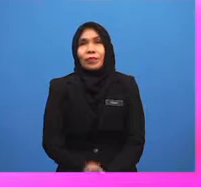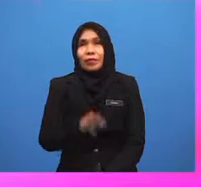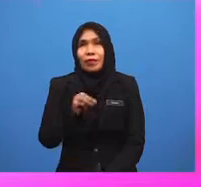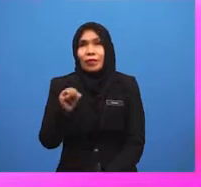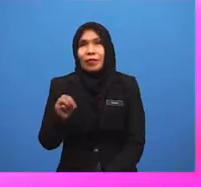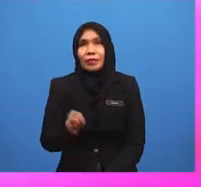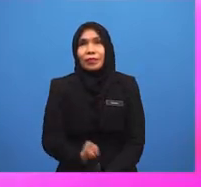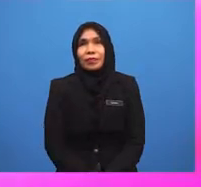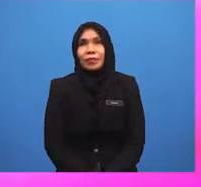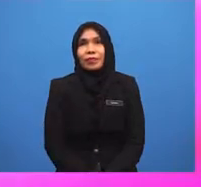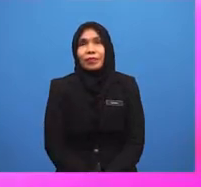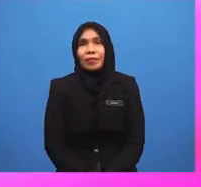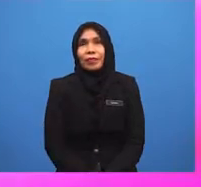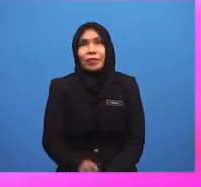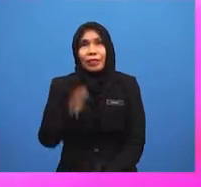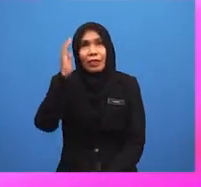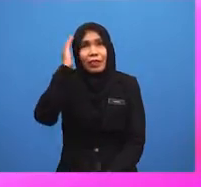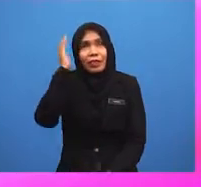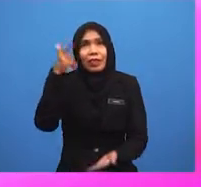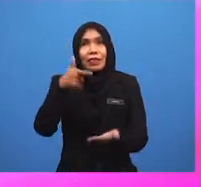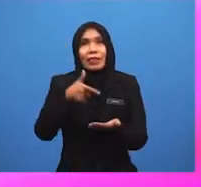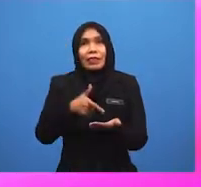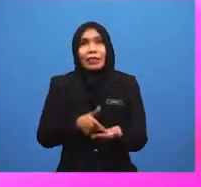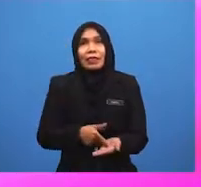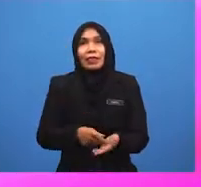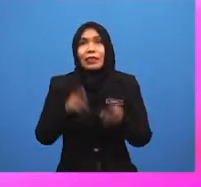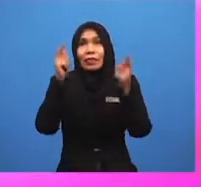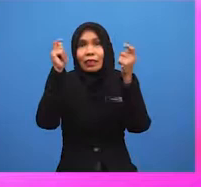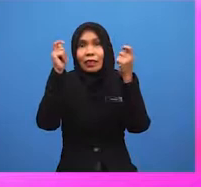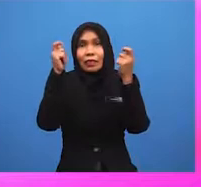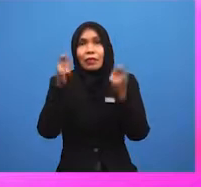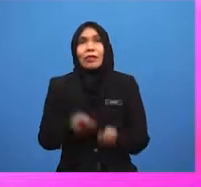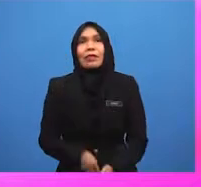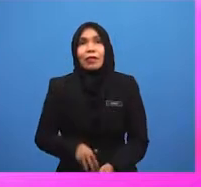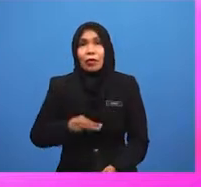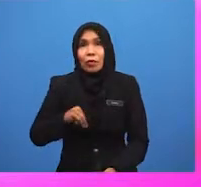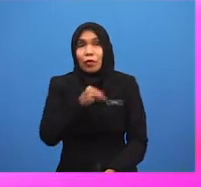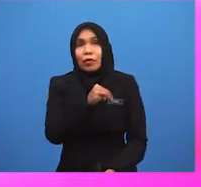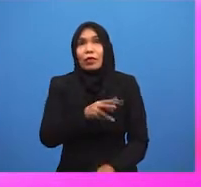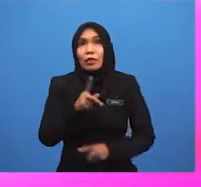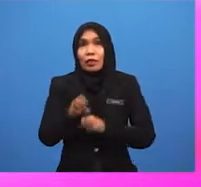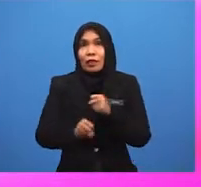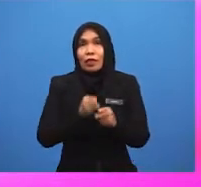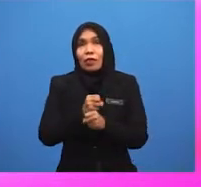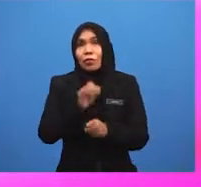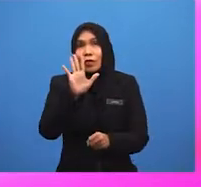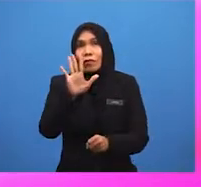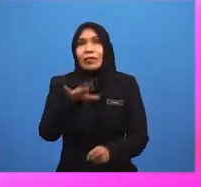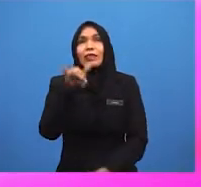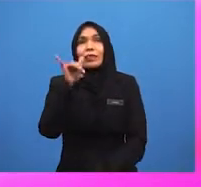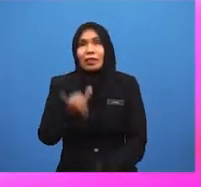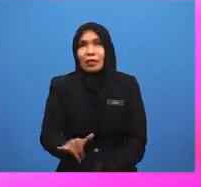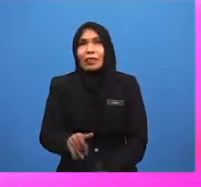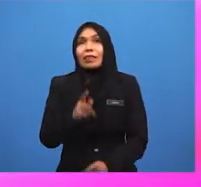Murid-murid, ingat lagi tak tema pendidikan moral untuk tahun 5? Ya,